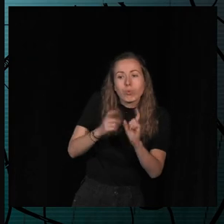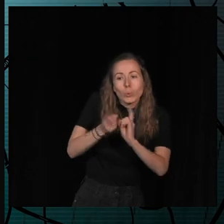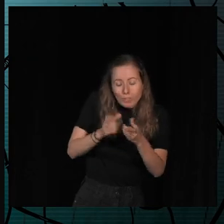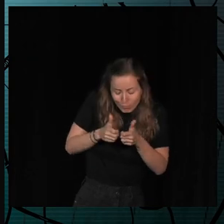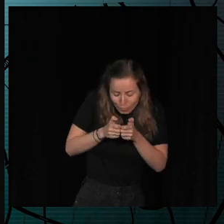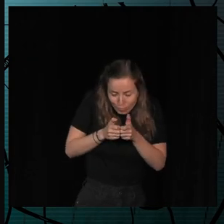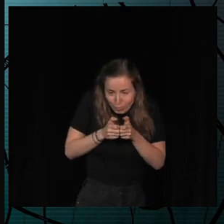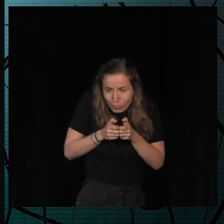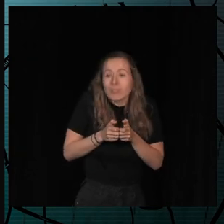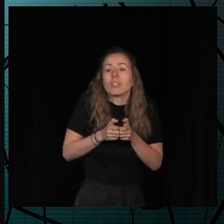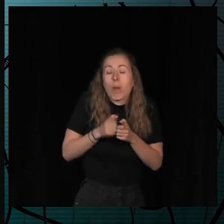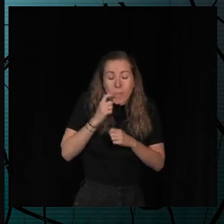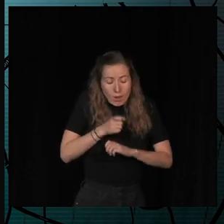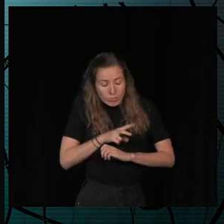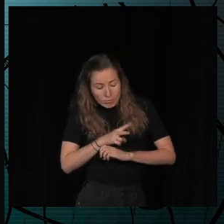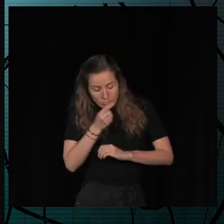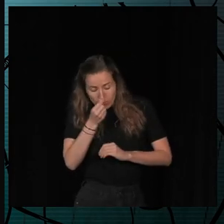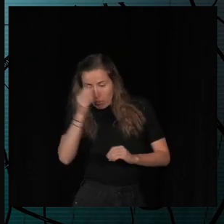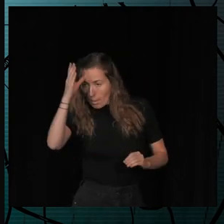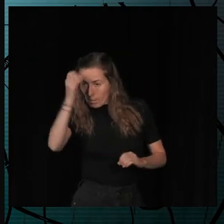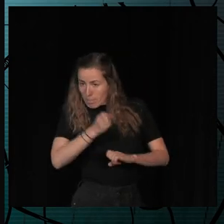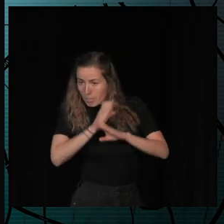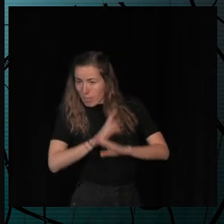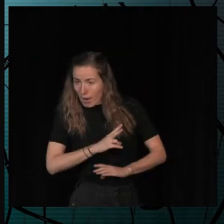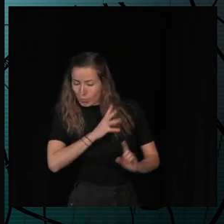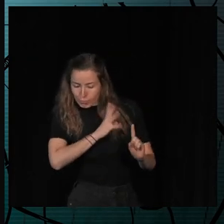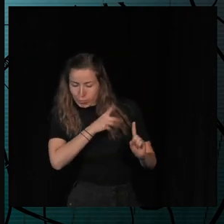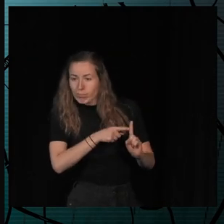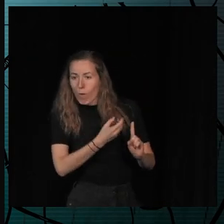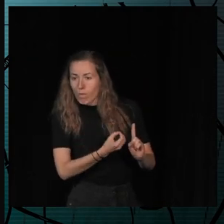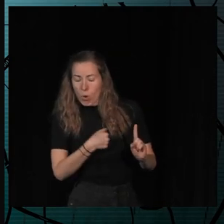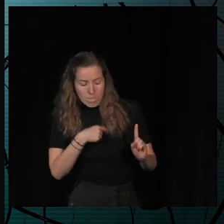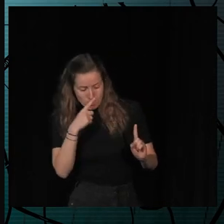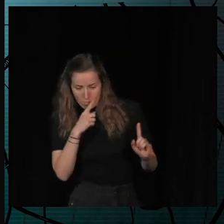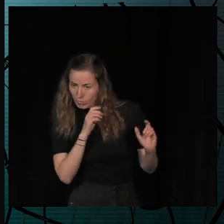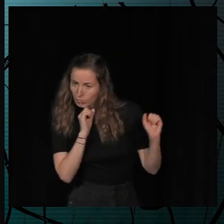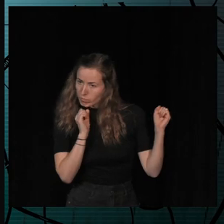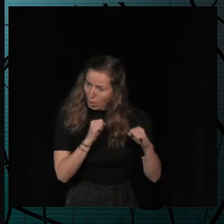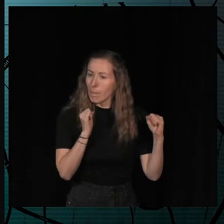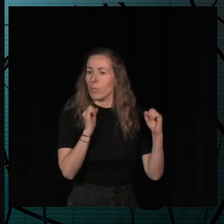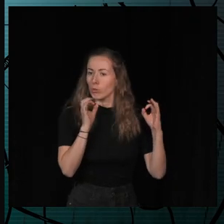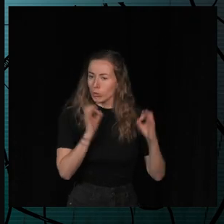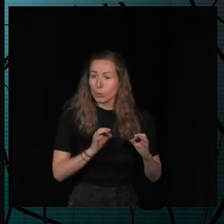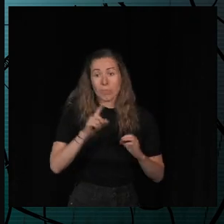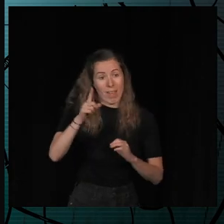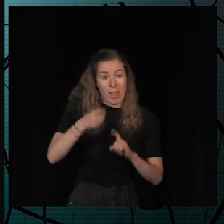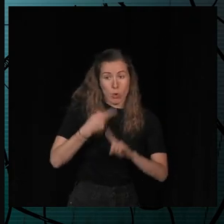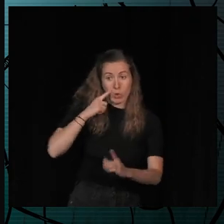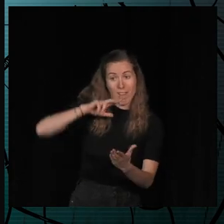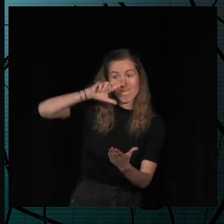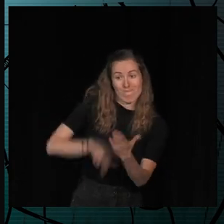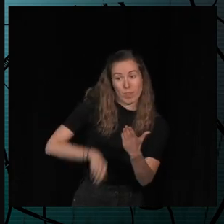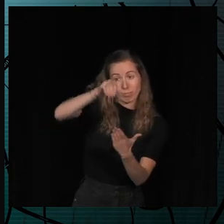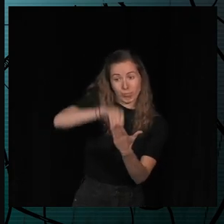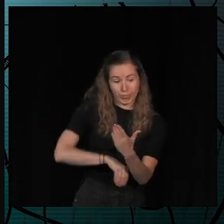qu'il est mature ou près émotionnellement ou près dans la contractualisation que l'on fait en famille mais surtout bien écrire le contrat hein de ce